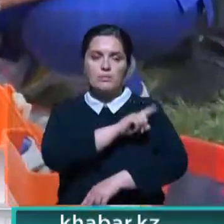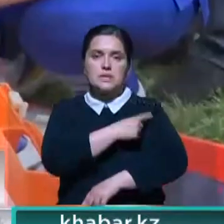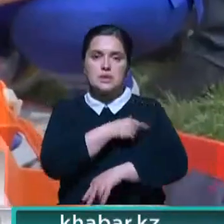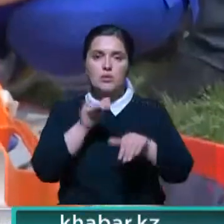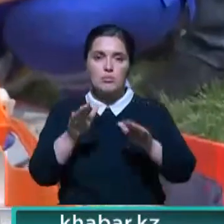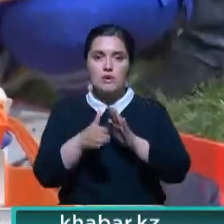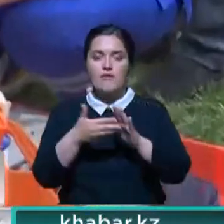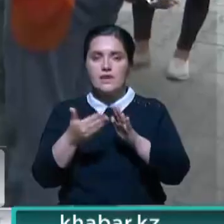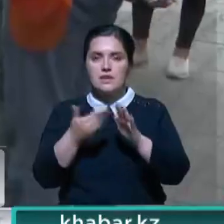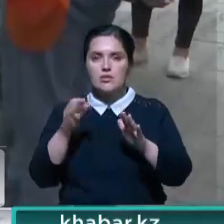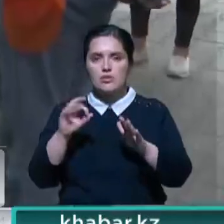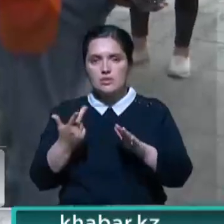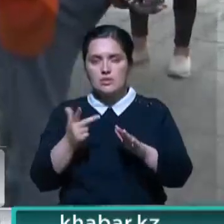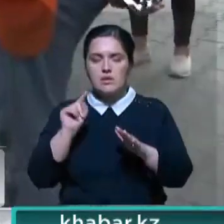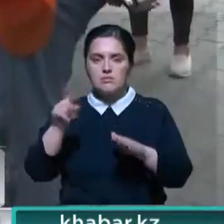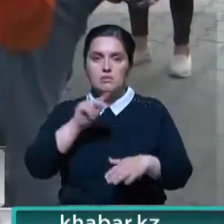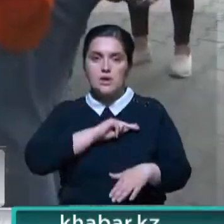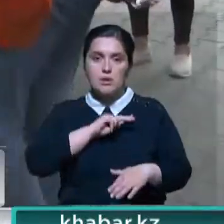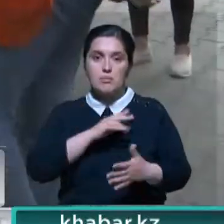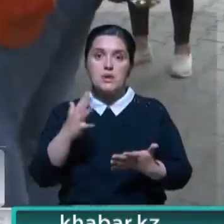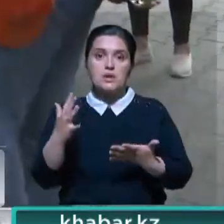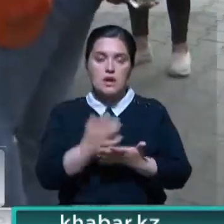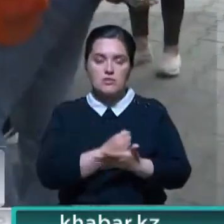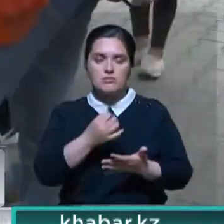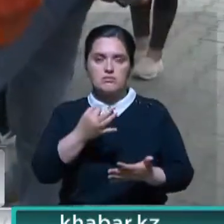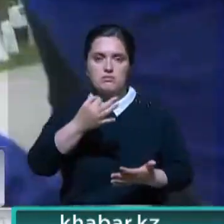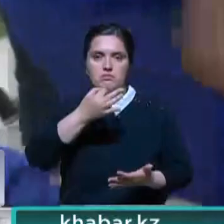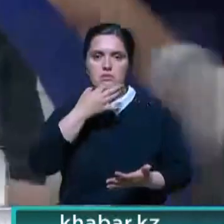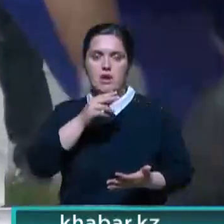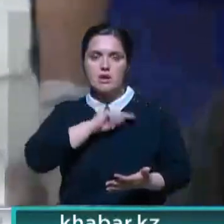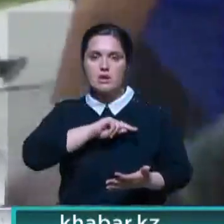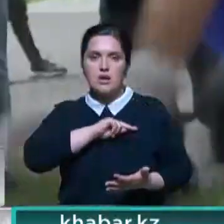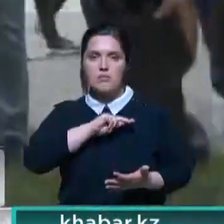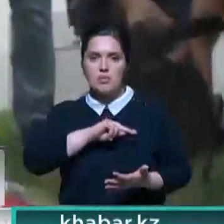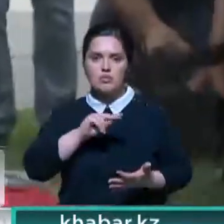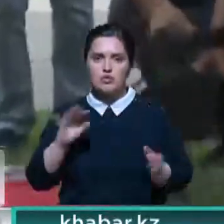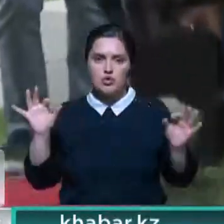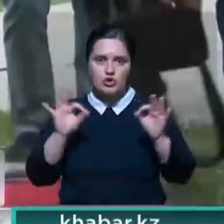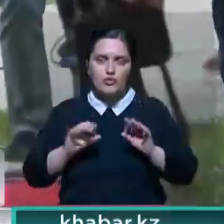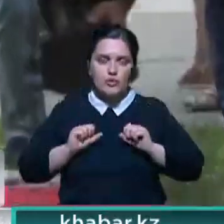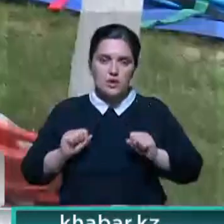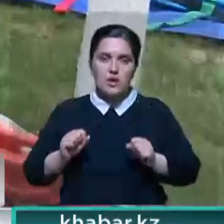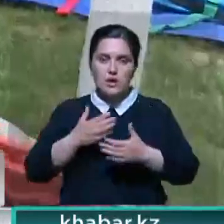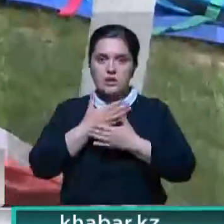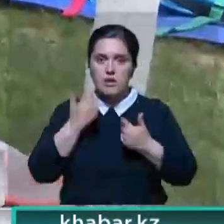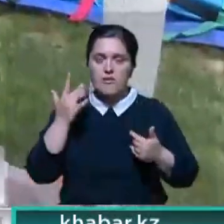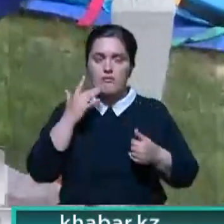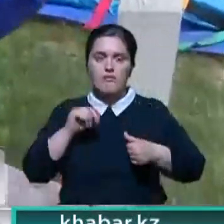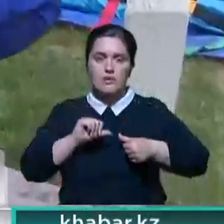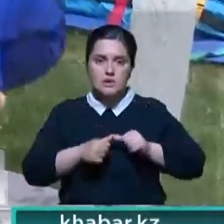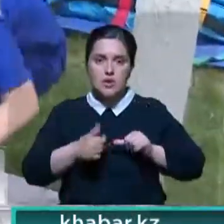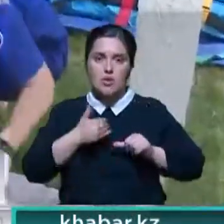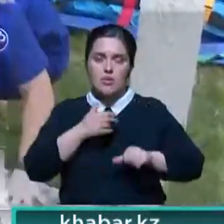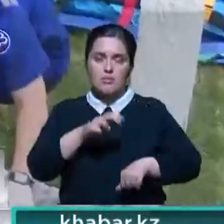ее позвала сирена скорой помощи. Так девушка нашла свое призвание. В своей работе она не видит ничего героического. Говорит, что всегда хотела